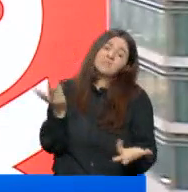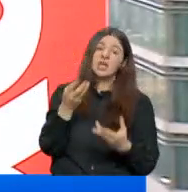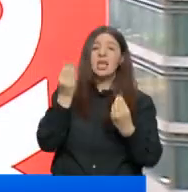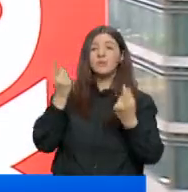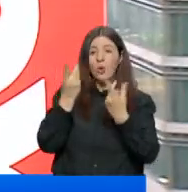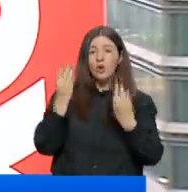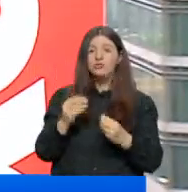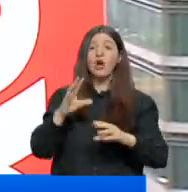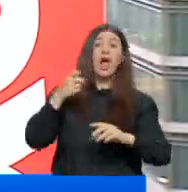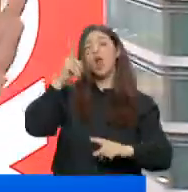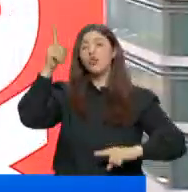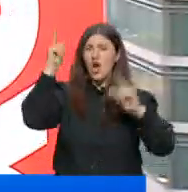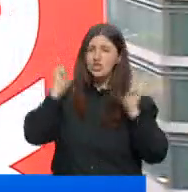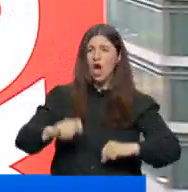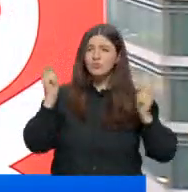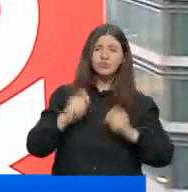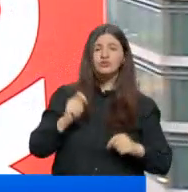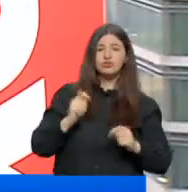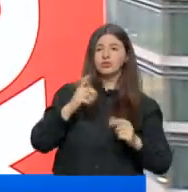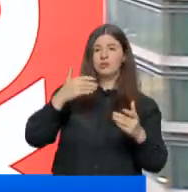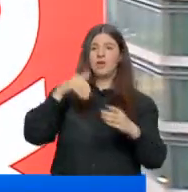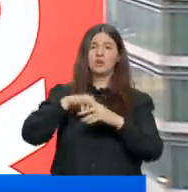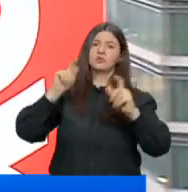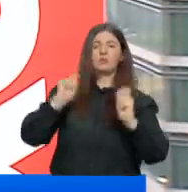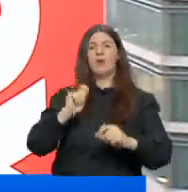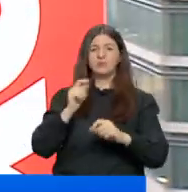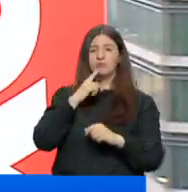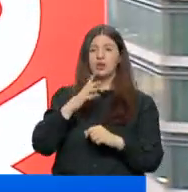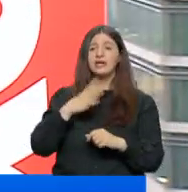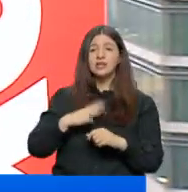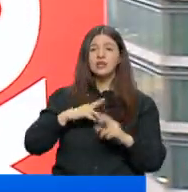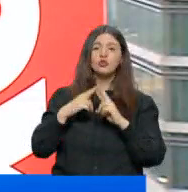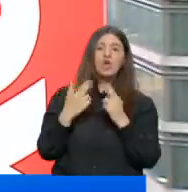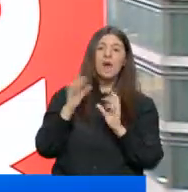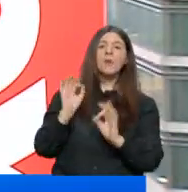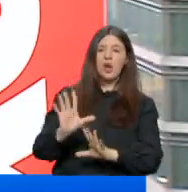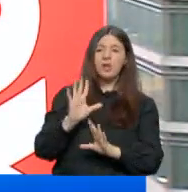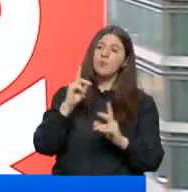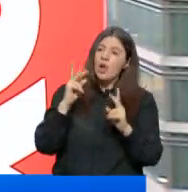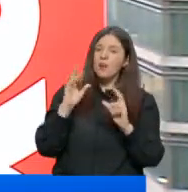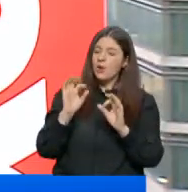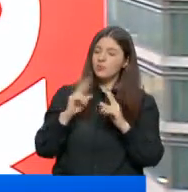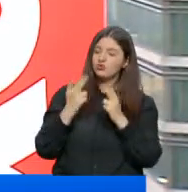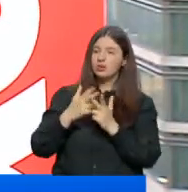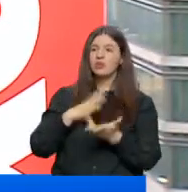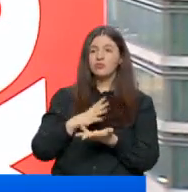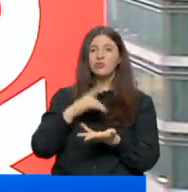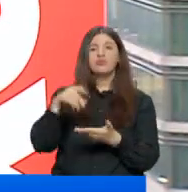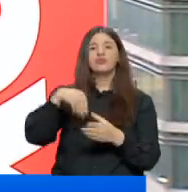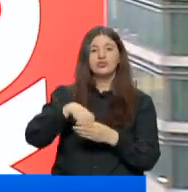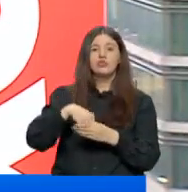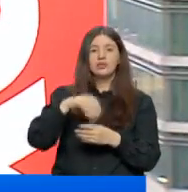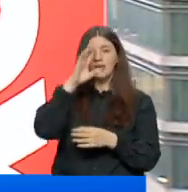bir şey olursa Recep Tayyip Erdoğan liderliğinde partimiz bunu yaptı. İstedikleri dünya bu. Böyle bir dünya istiyorlar. Bunun için